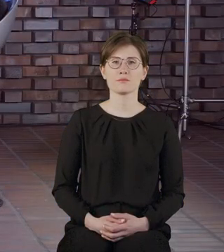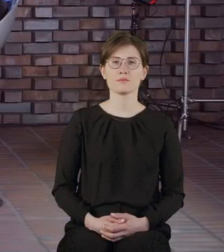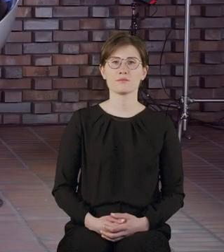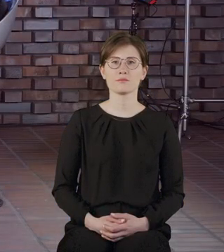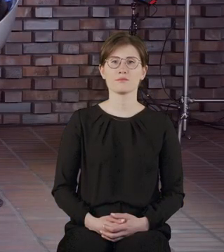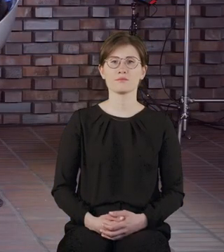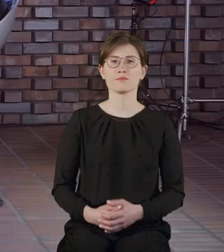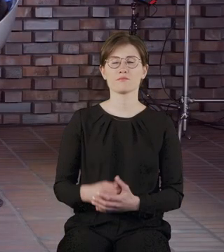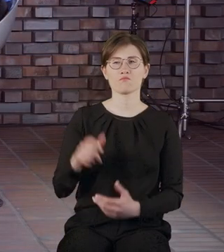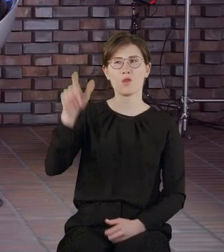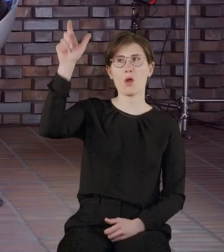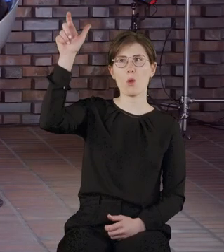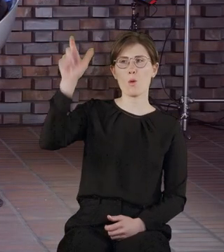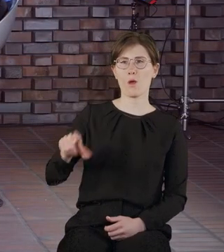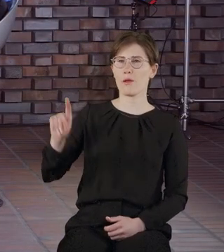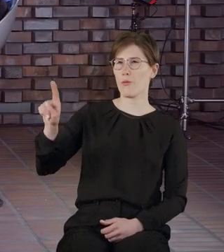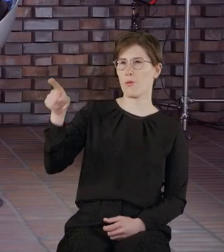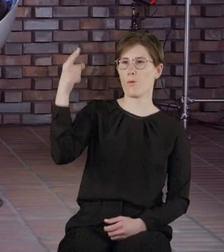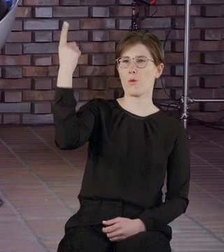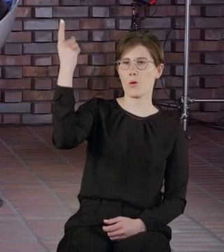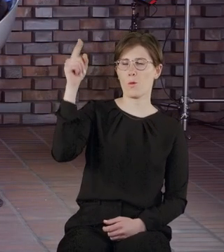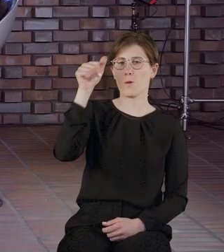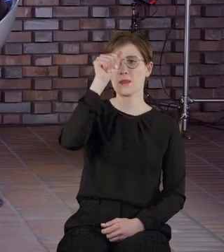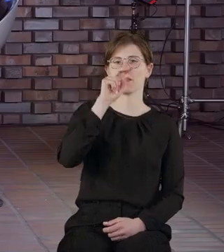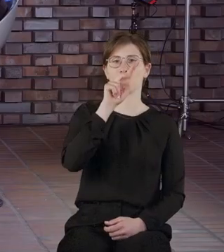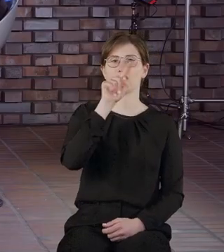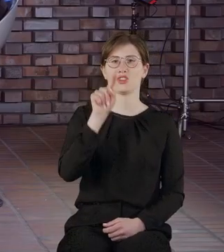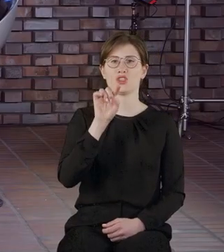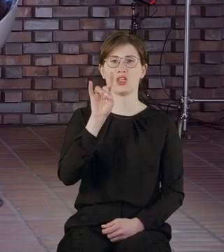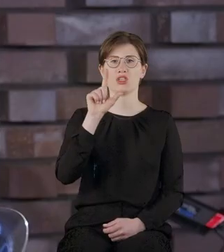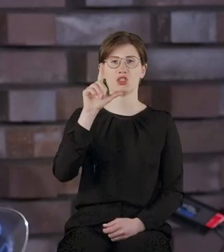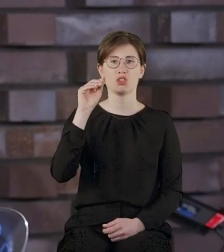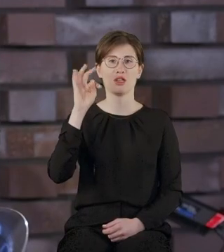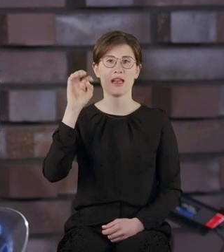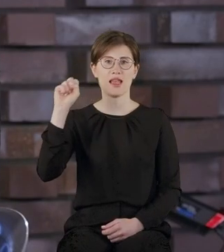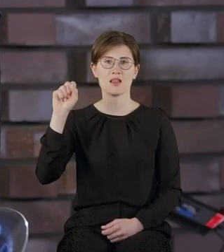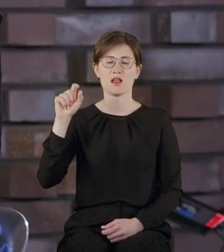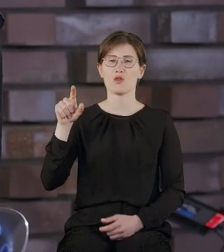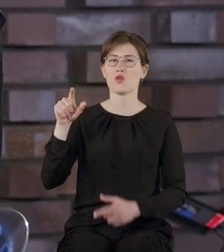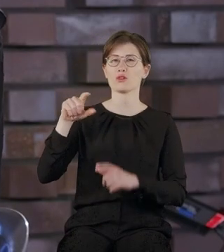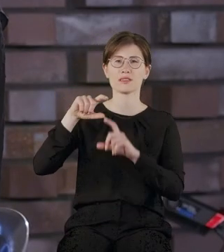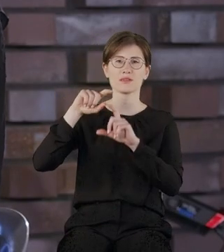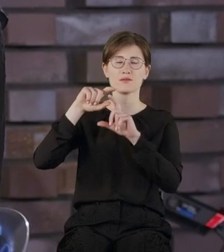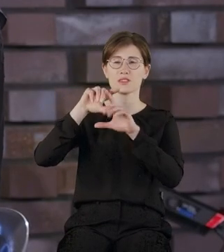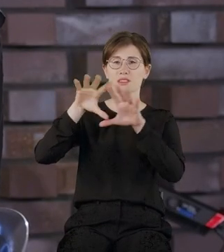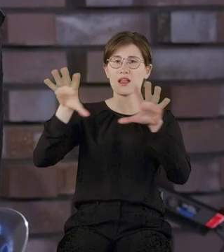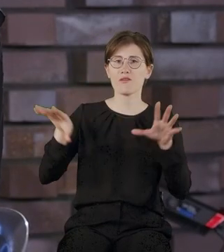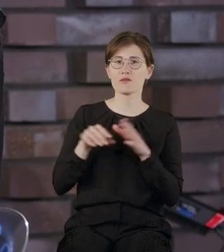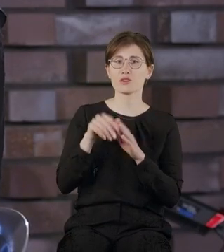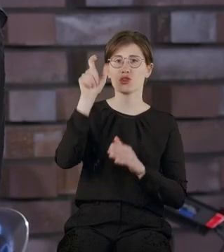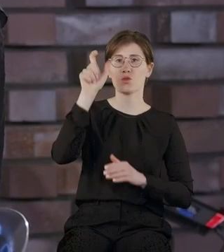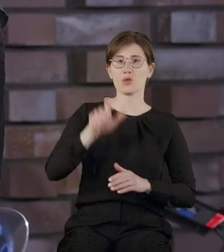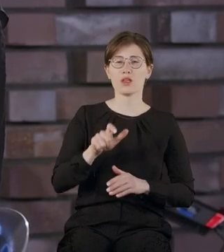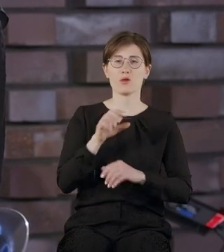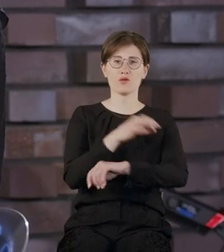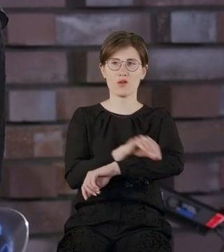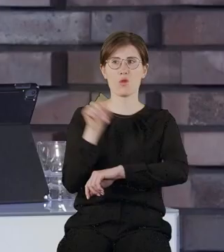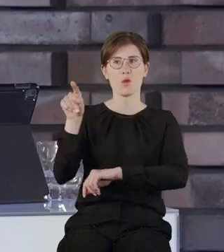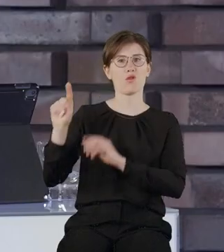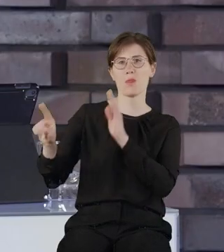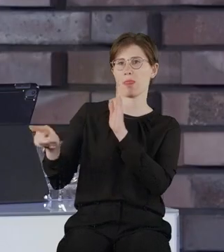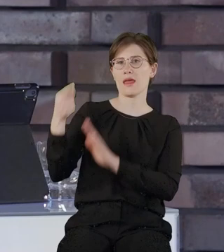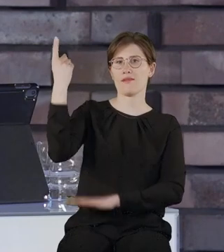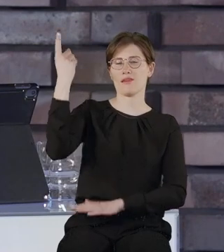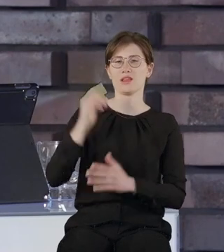Żyleta, czyli budynek Wydziału Nauk Przyrodniczych Uniwersytetu Śląskiego, to jeden z największych budynków uniwersyteckich w Polsce. Wydział Nauk